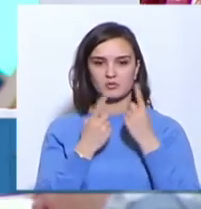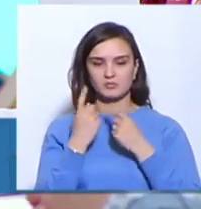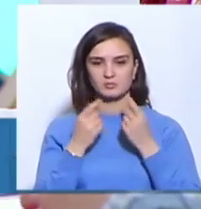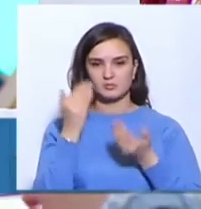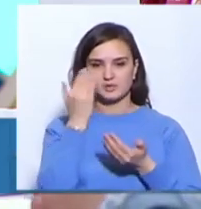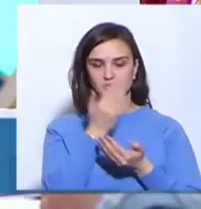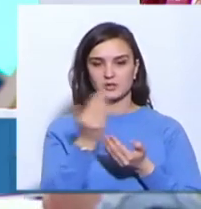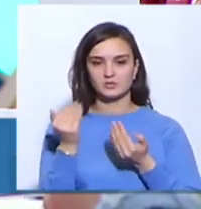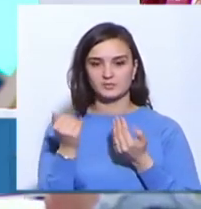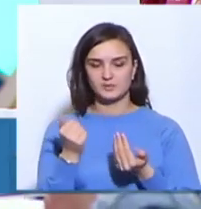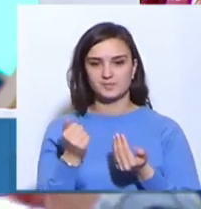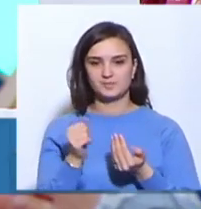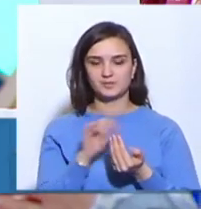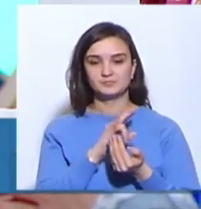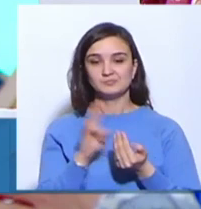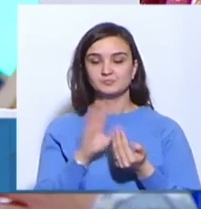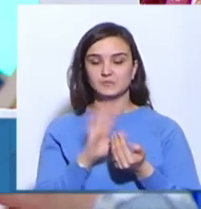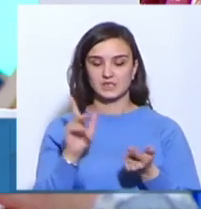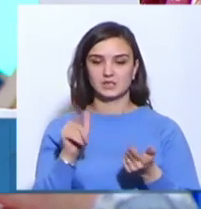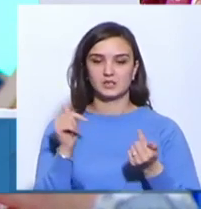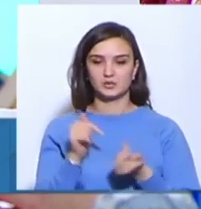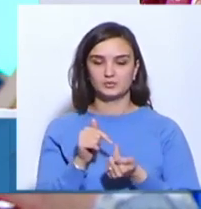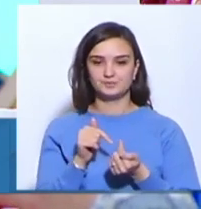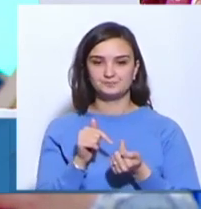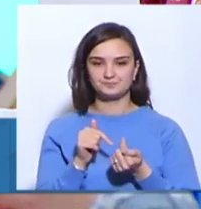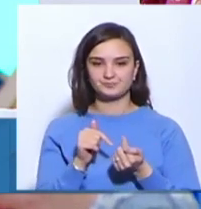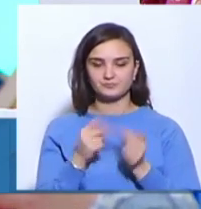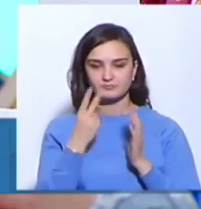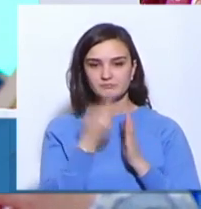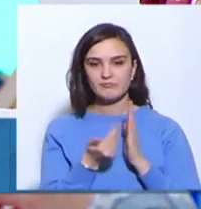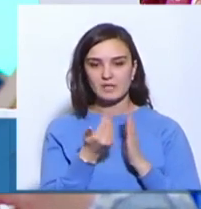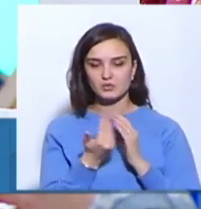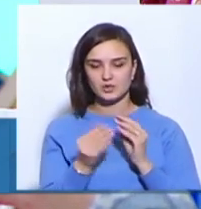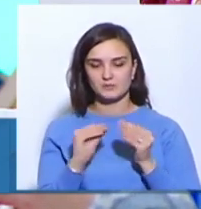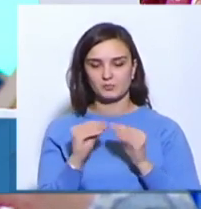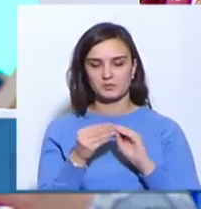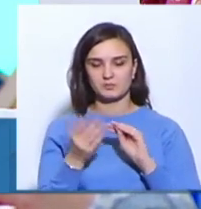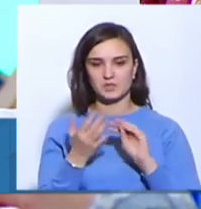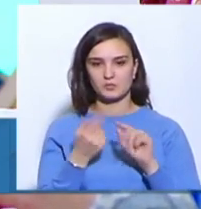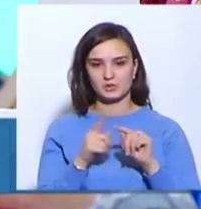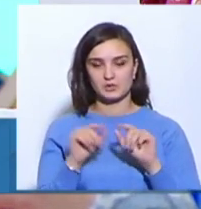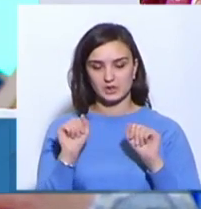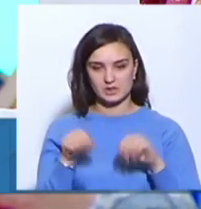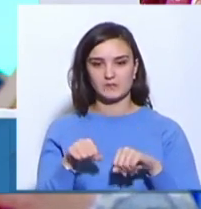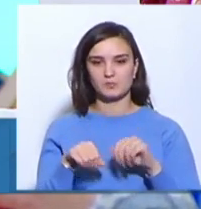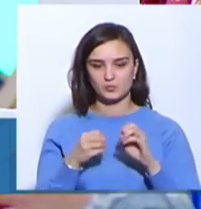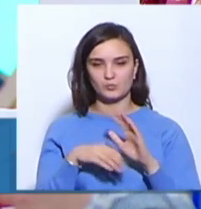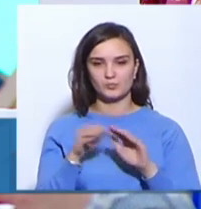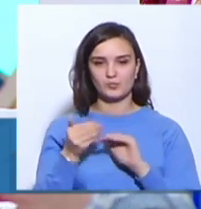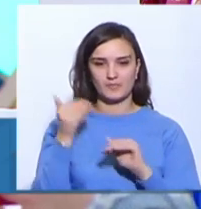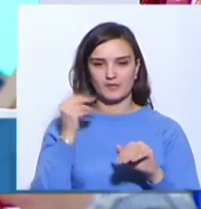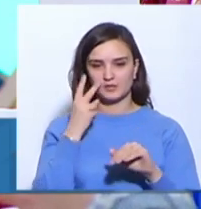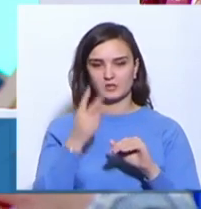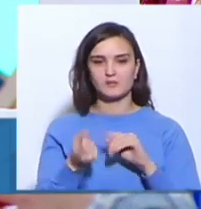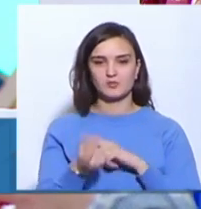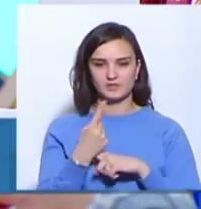არაინფორმირებულობით საზოგადოების ან არასათანადოდ წარმოჩენით იმ პრობლემისა, რომელიც შეიძლებოდა უფრო ადრე